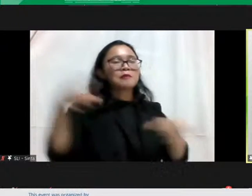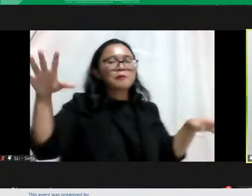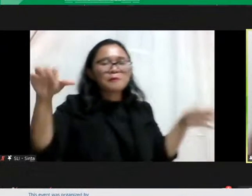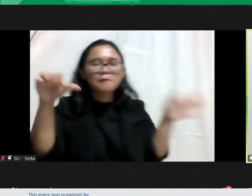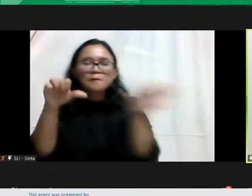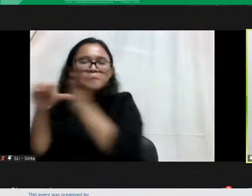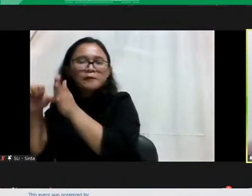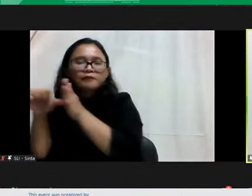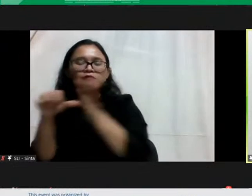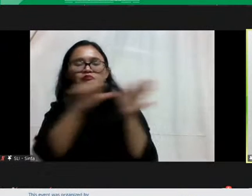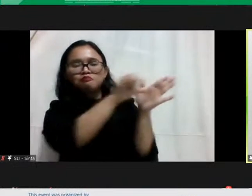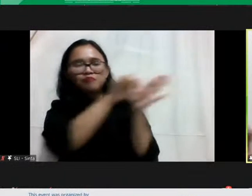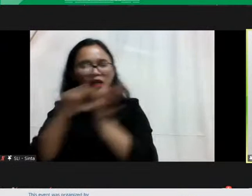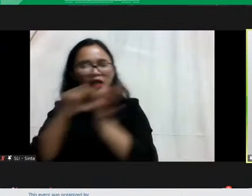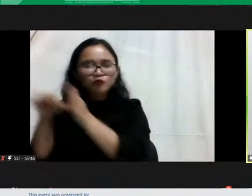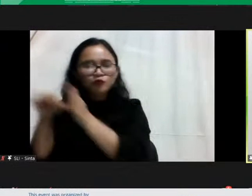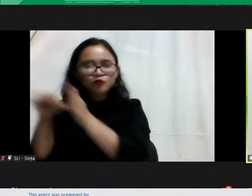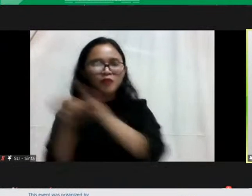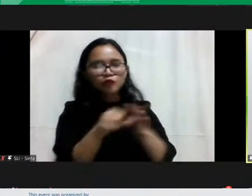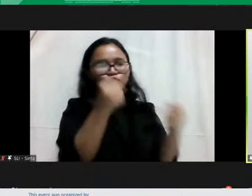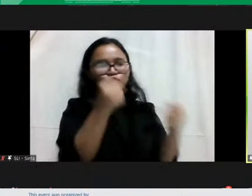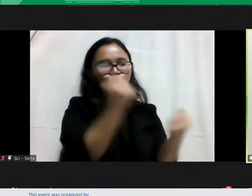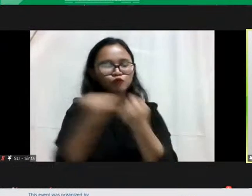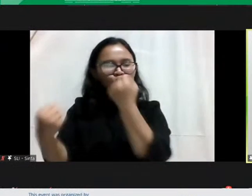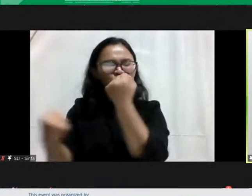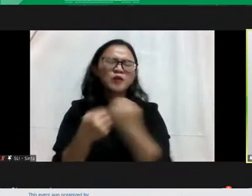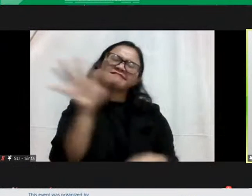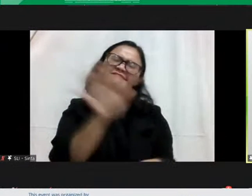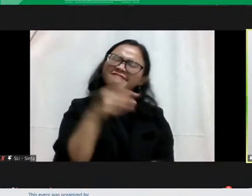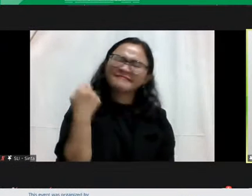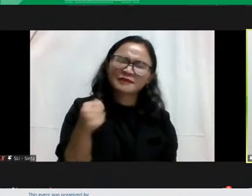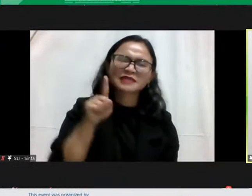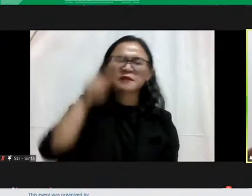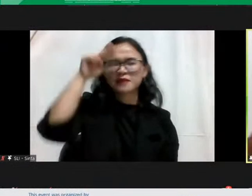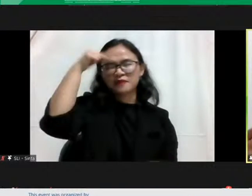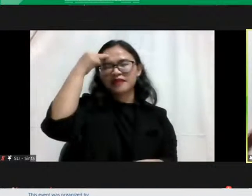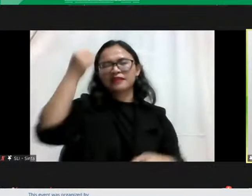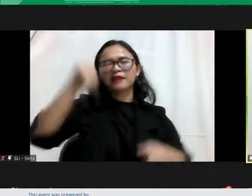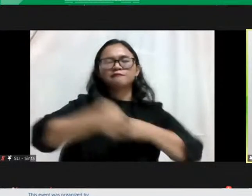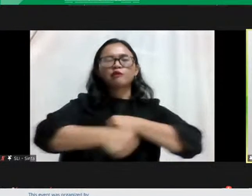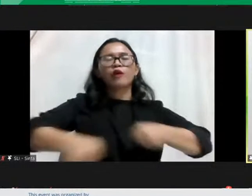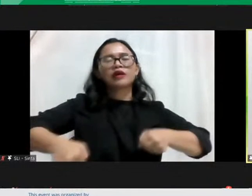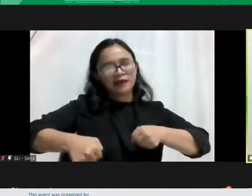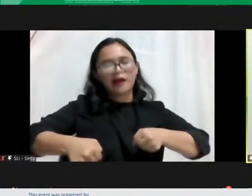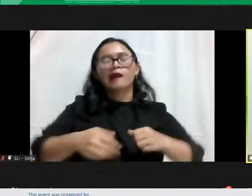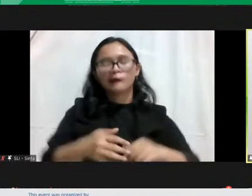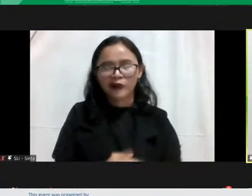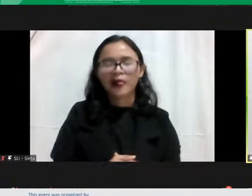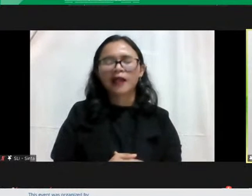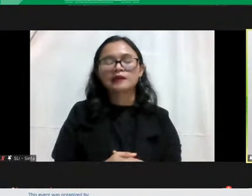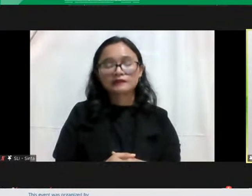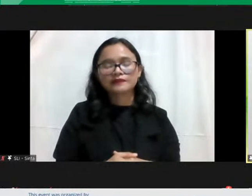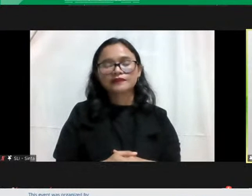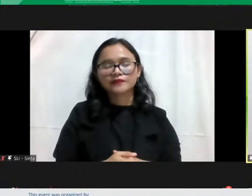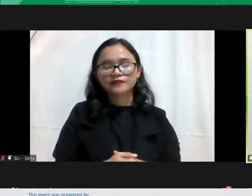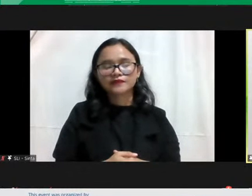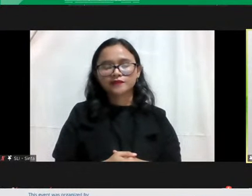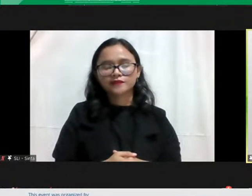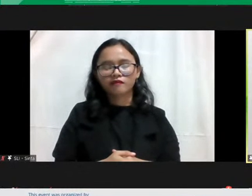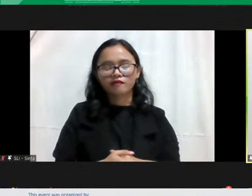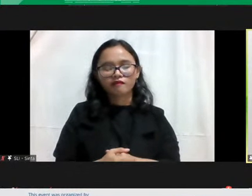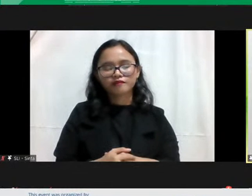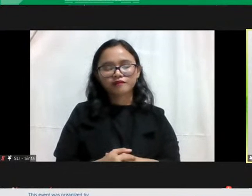upaya untuk mendorong sektor ini menjadi sustainable ke depan dari diskusi-diskusi di krkp saya ingin membagikan di dalam forum ini